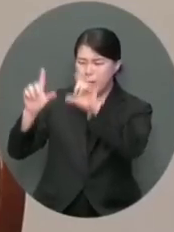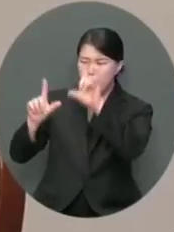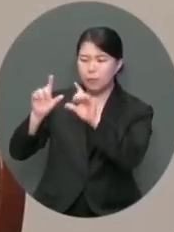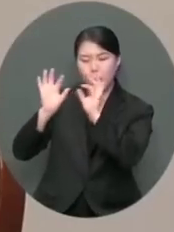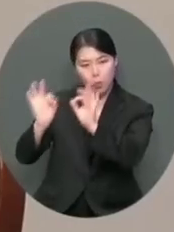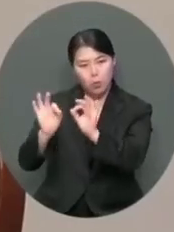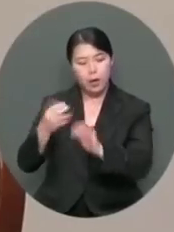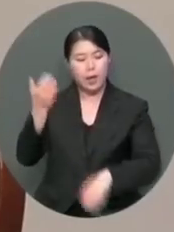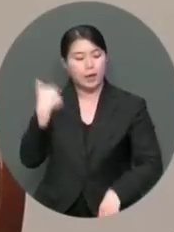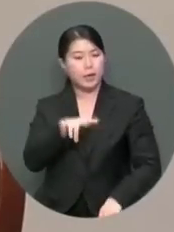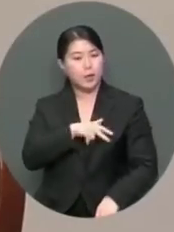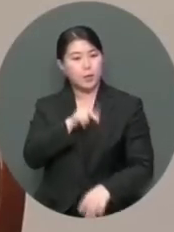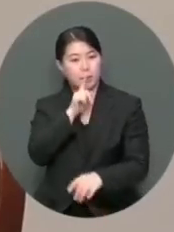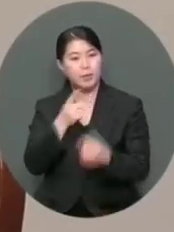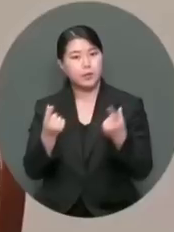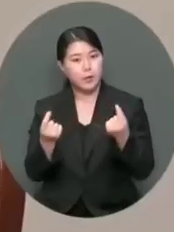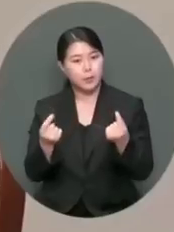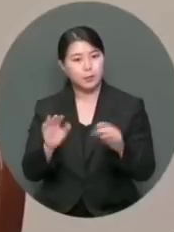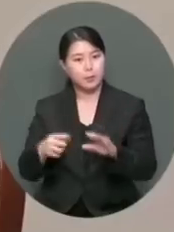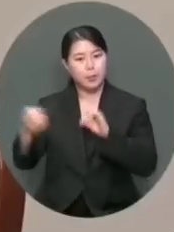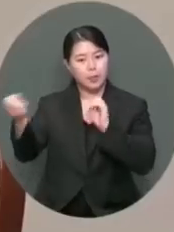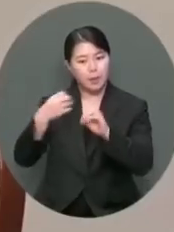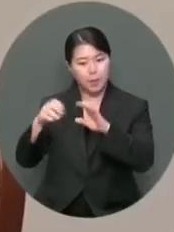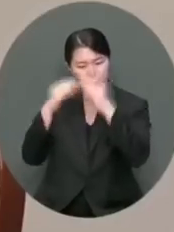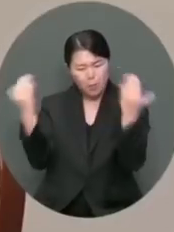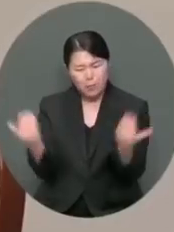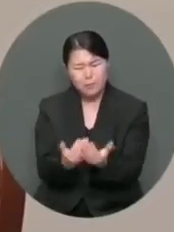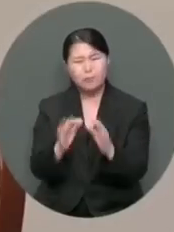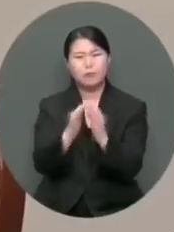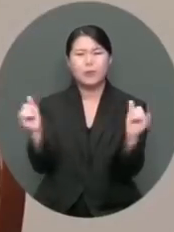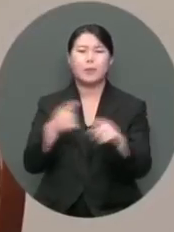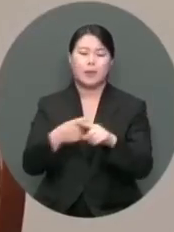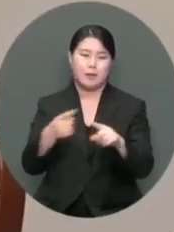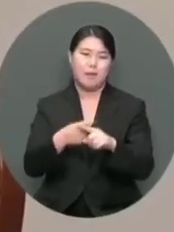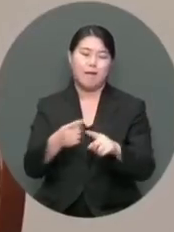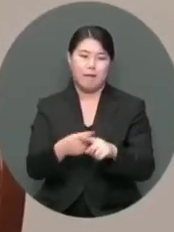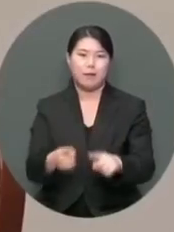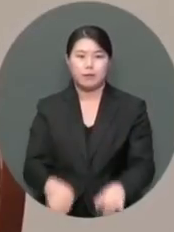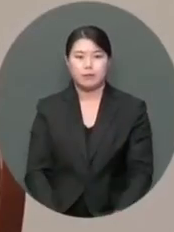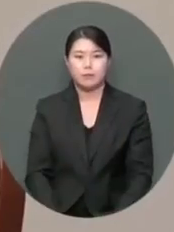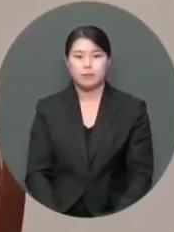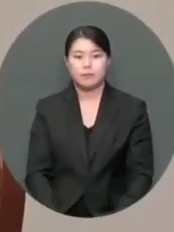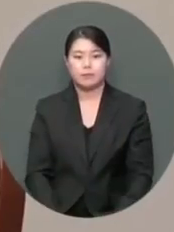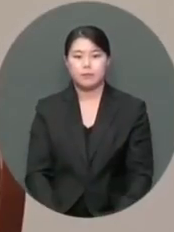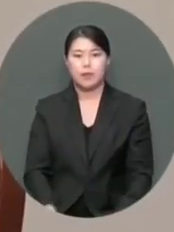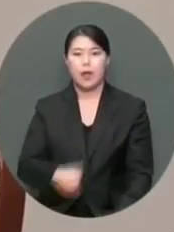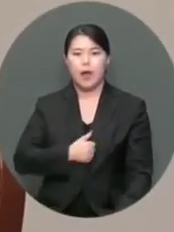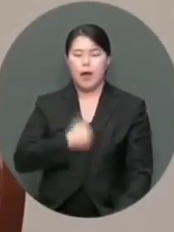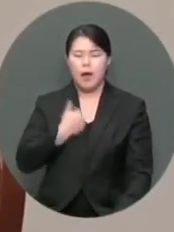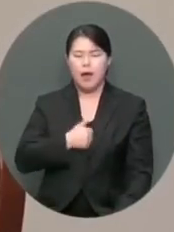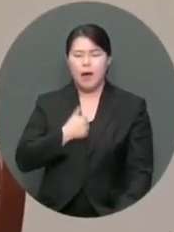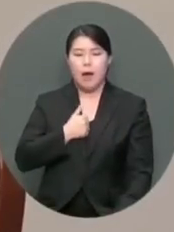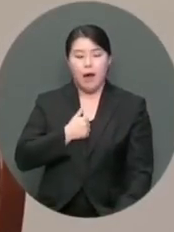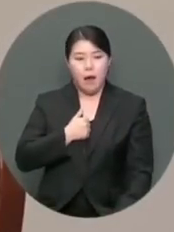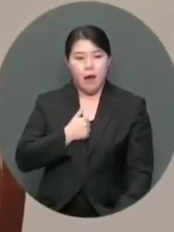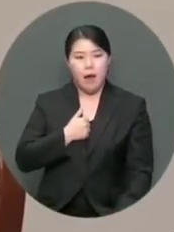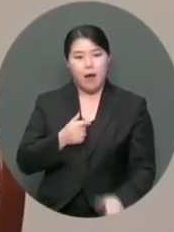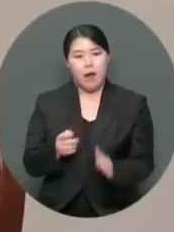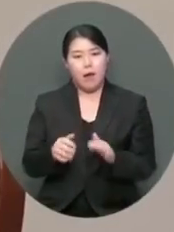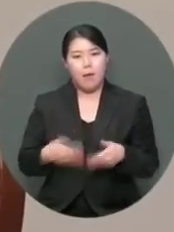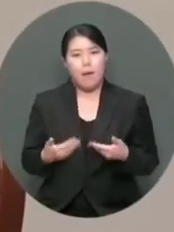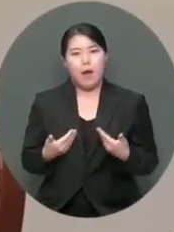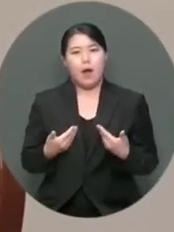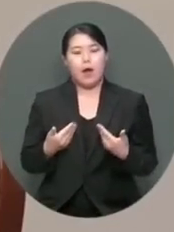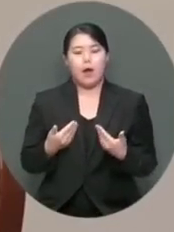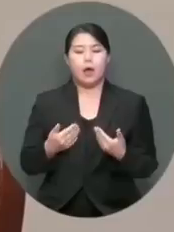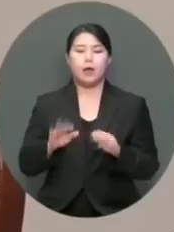의원 얘기하셨듯이 여기에 대한 답변은 다 국민들께서 판단하실 거라 생각을 합니다. 화가 나시건 마음이 급하시더라도